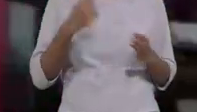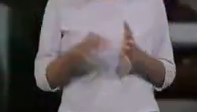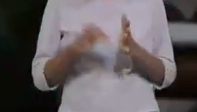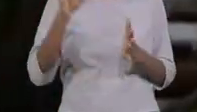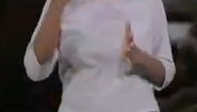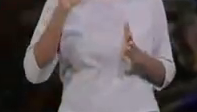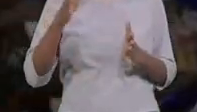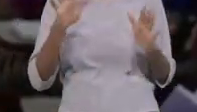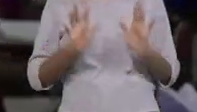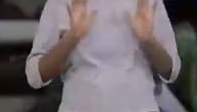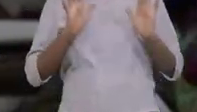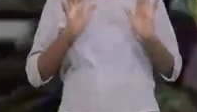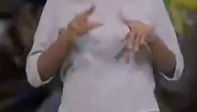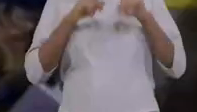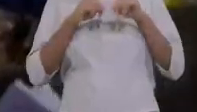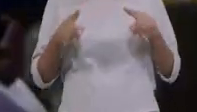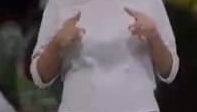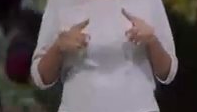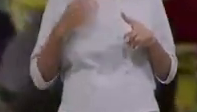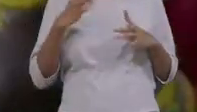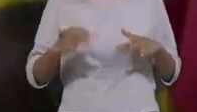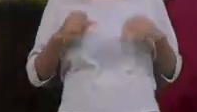pas donné l'esprit de crainte.